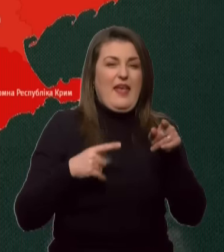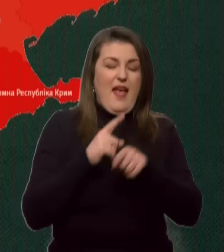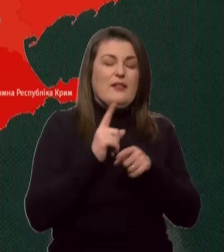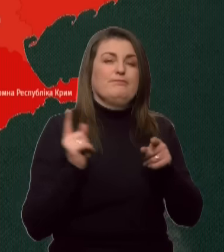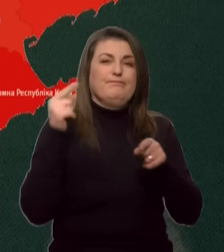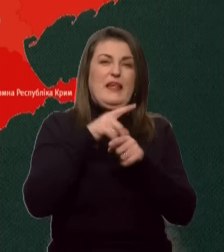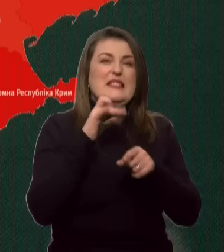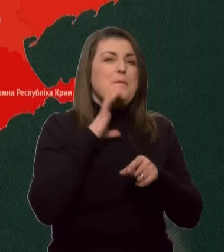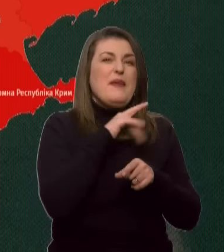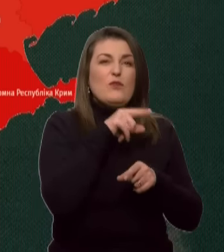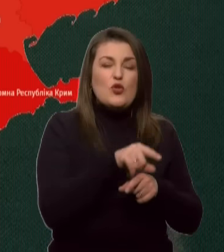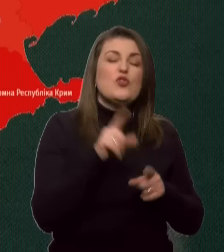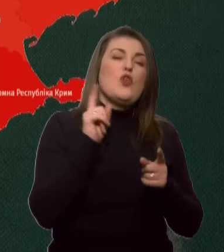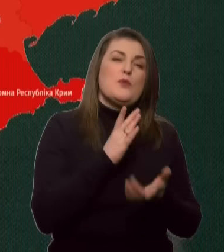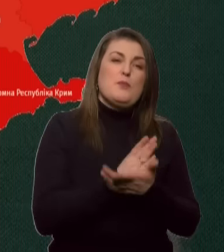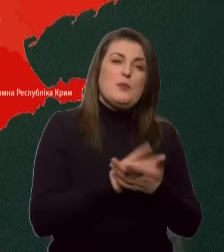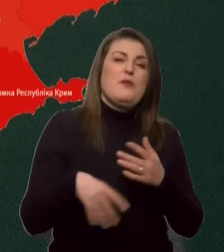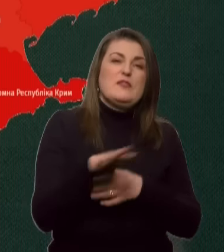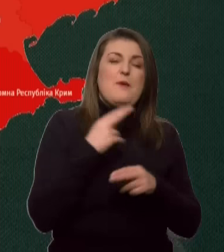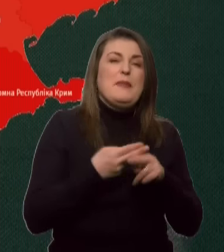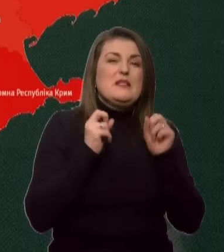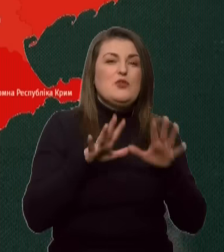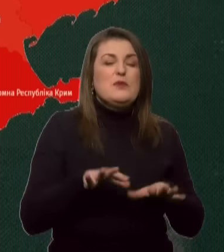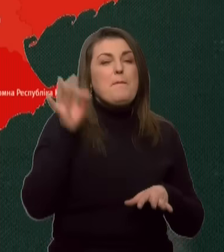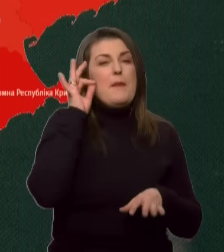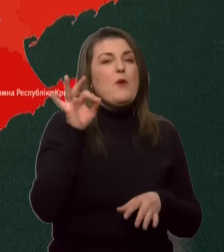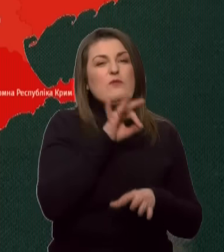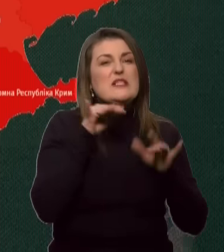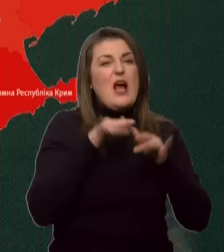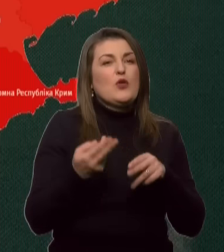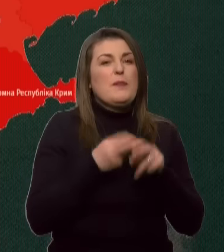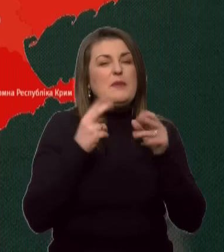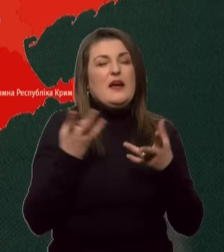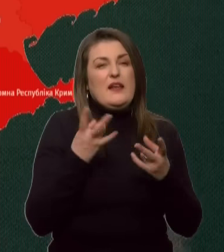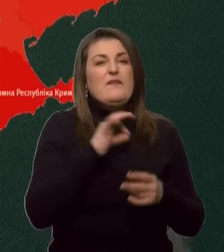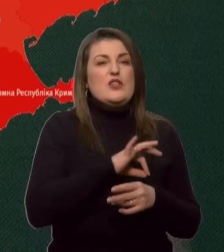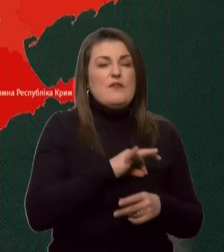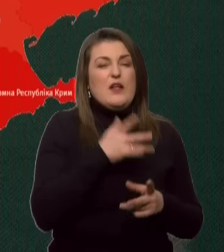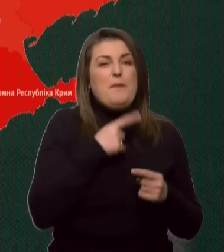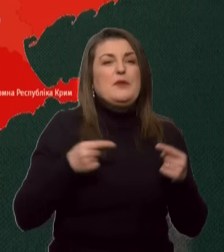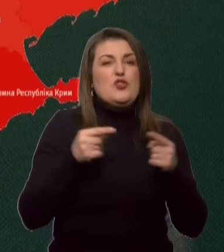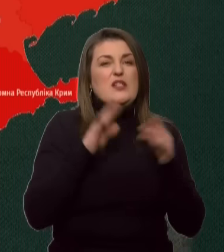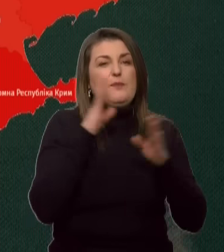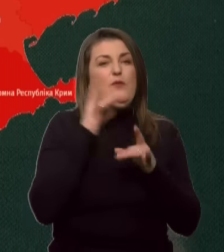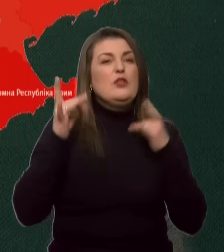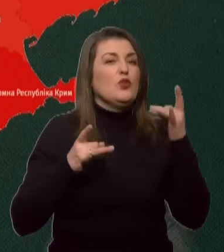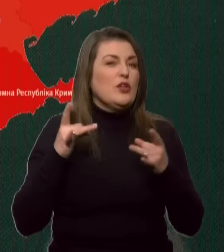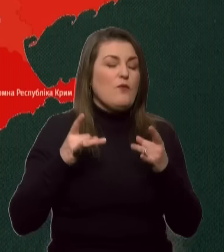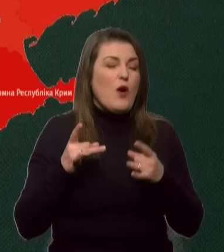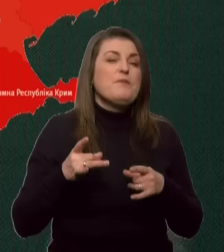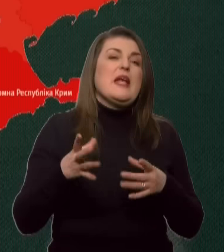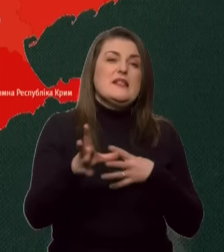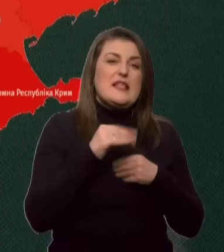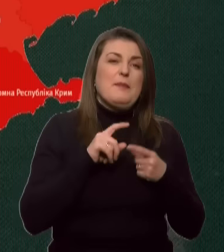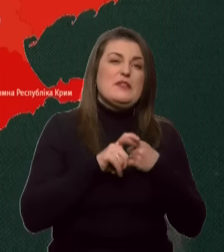півночі. Тому перебуваємо всі у безпечних місцях, пам'ятаємо про усі заходи безпеки, які варто вживати під час повітряної тривоги. З